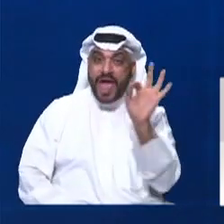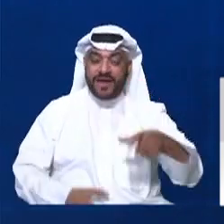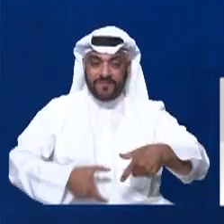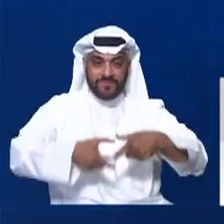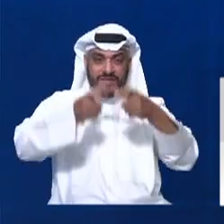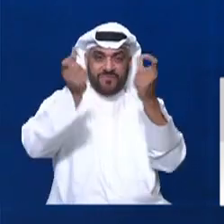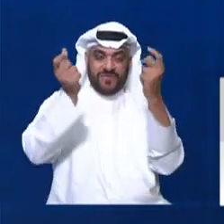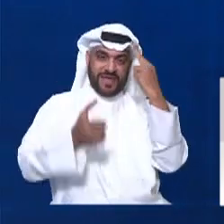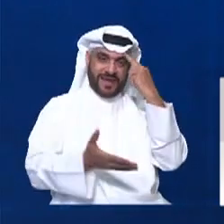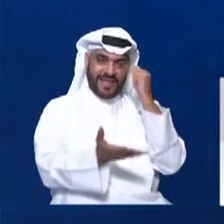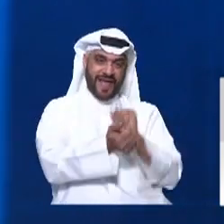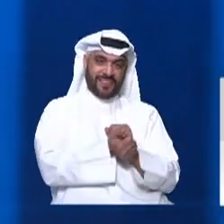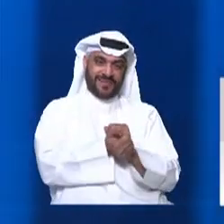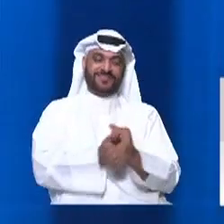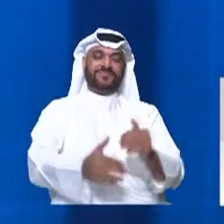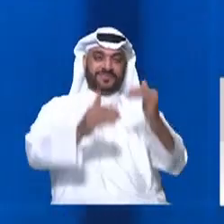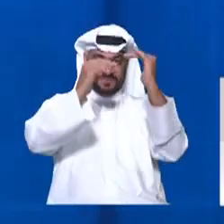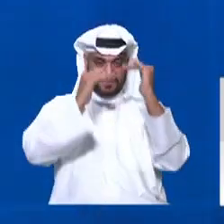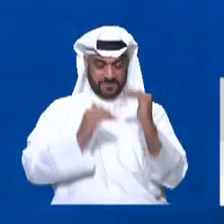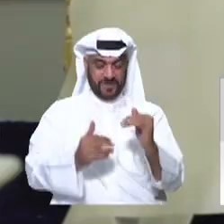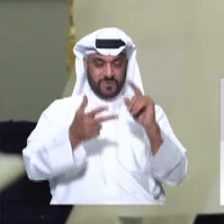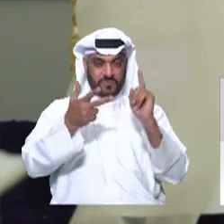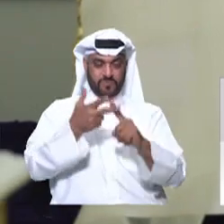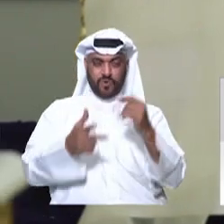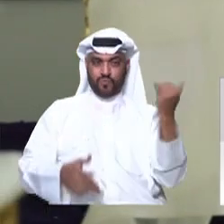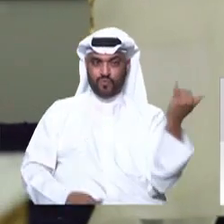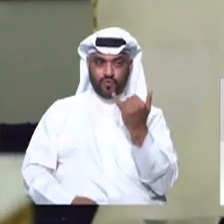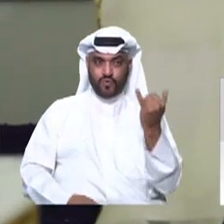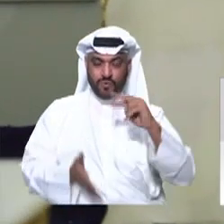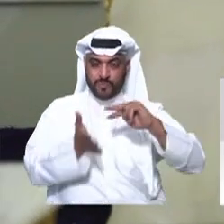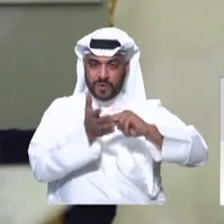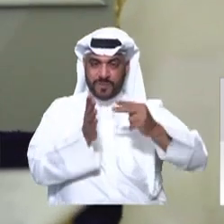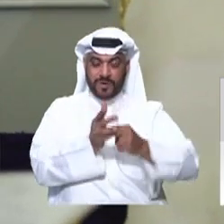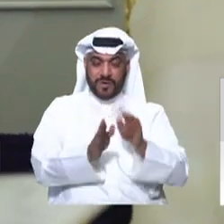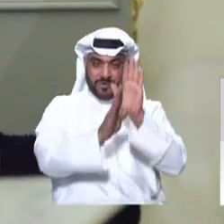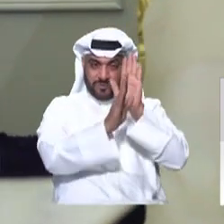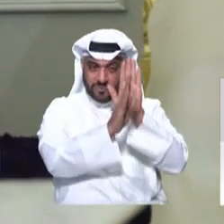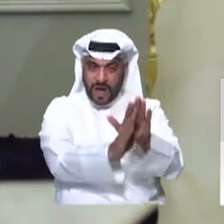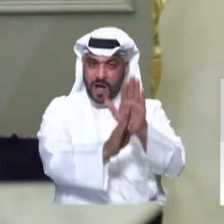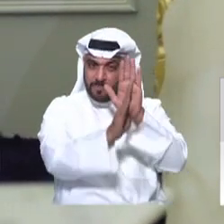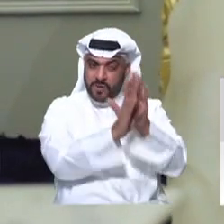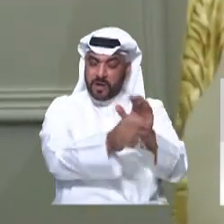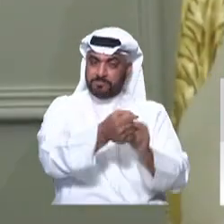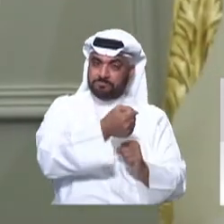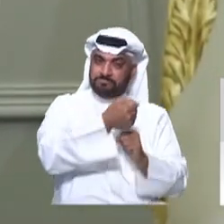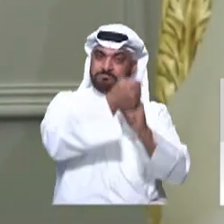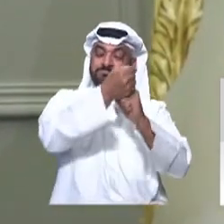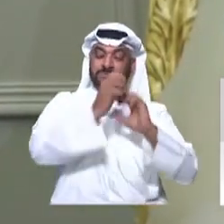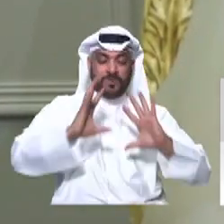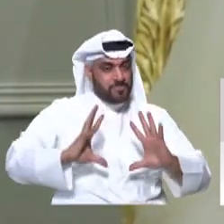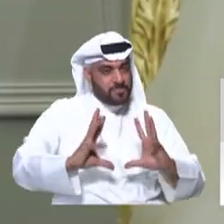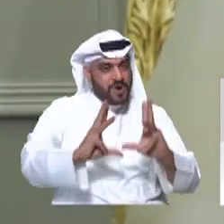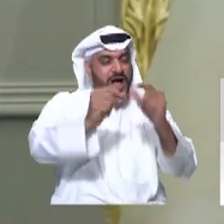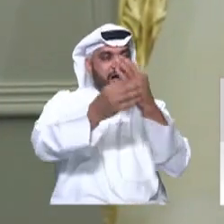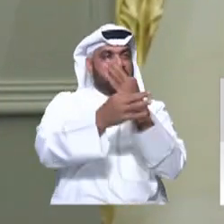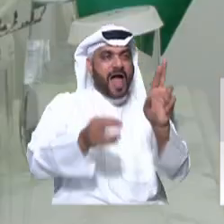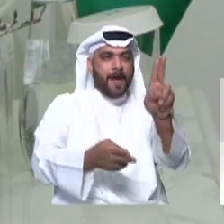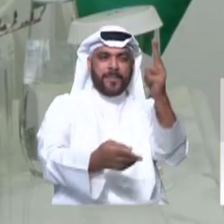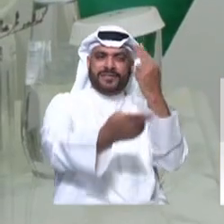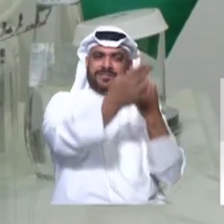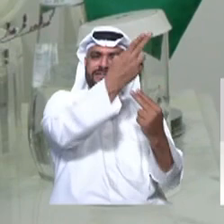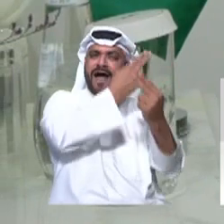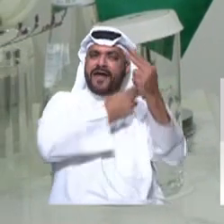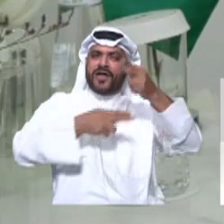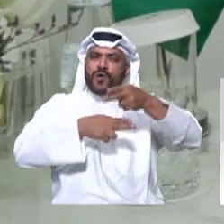من الموضوعات محل الاهتمام المشترك في ذات السياق، دعما وتعزيزا للمسيرة التاريخية الخالدة التي